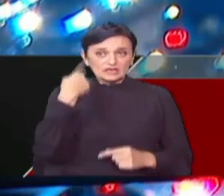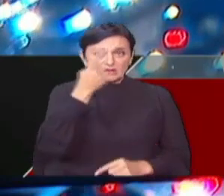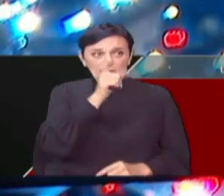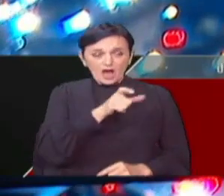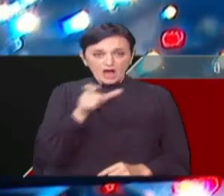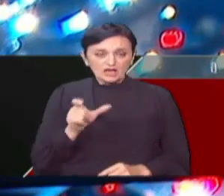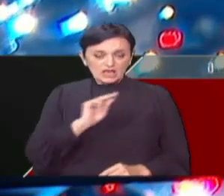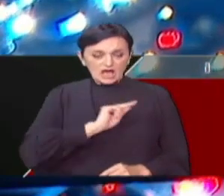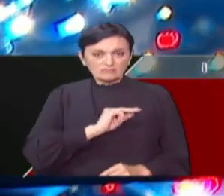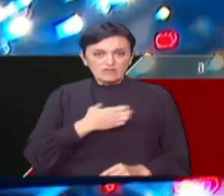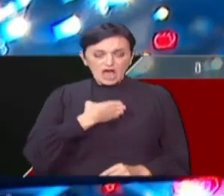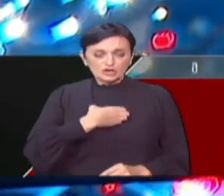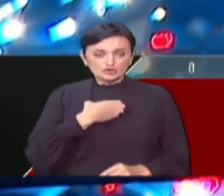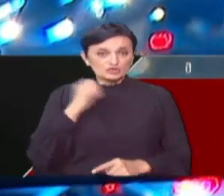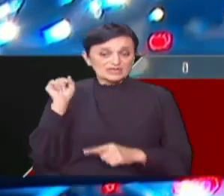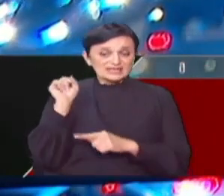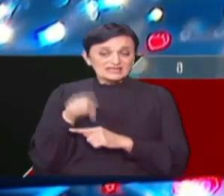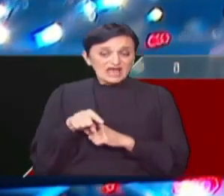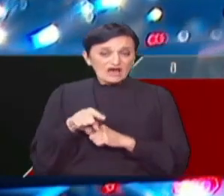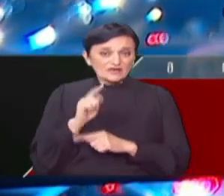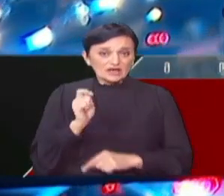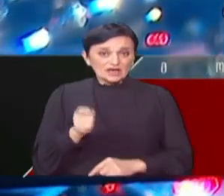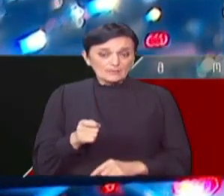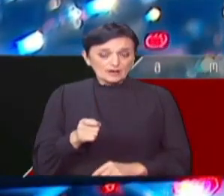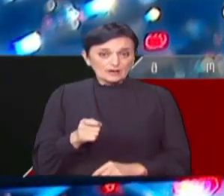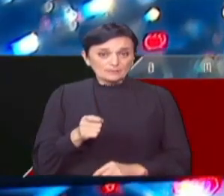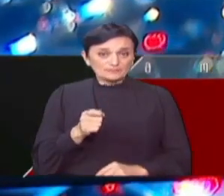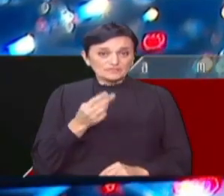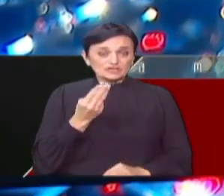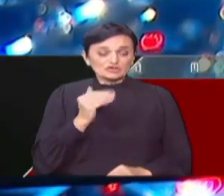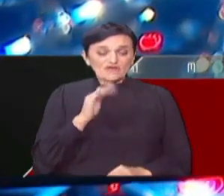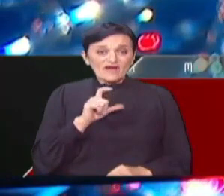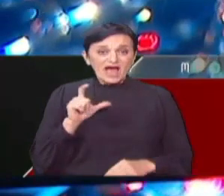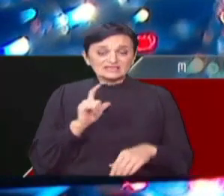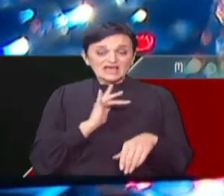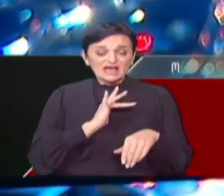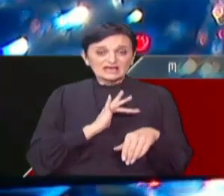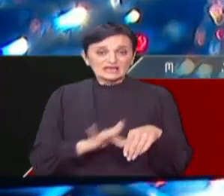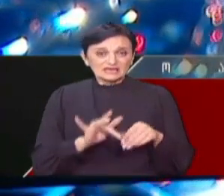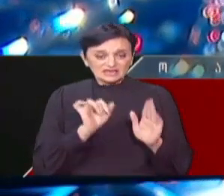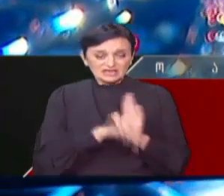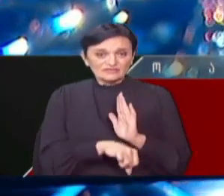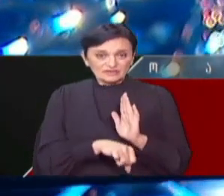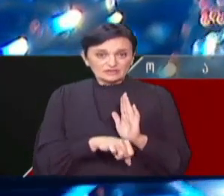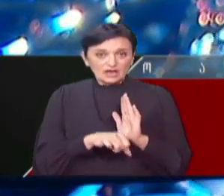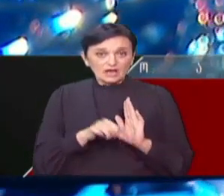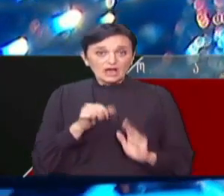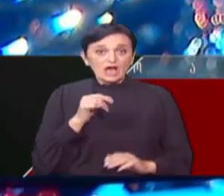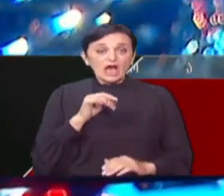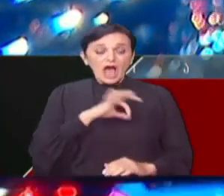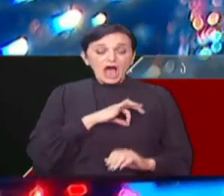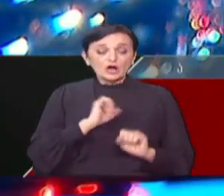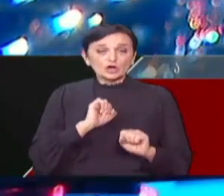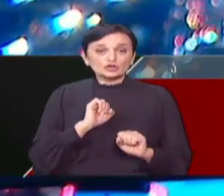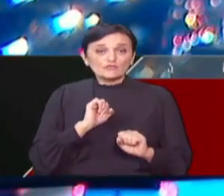ეშინოდა, რომლებმაც დავალება მისცეს შავაძის ლიკვიდაციის ადვოკატის